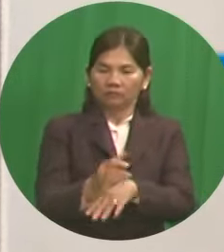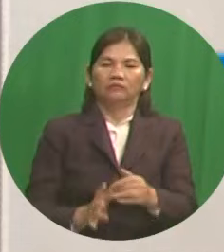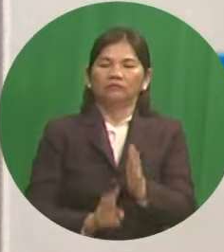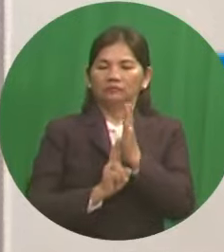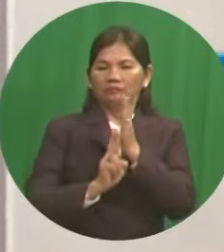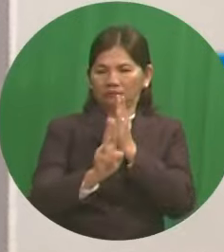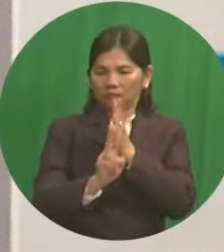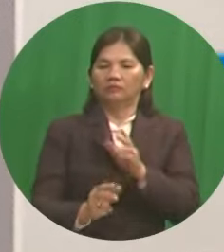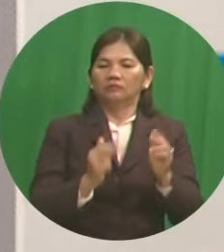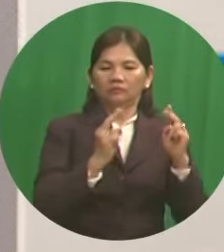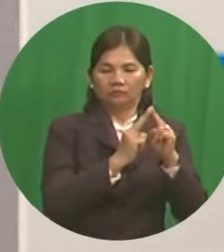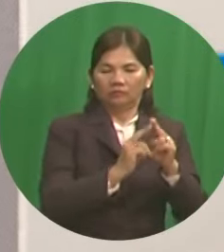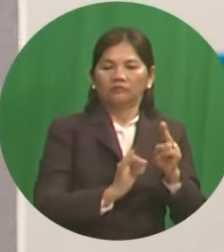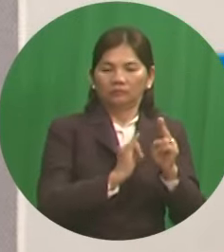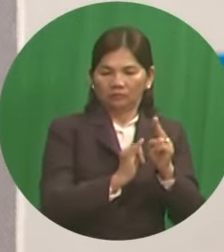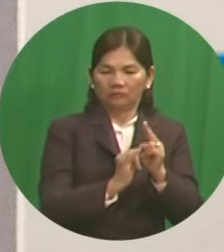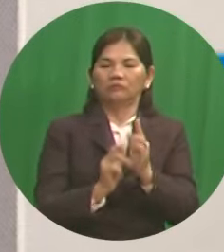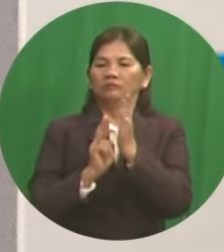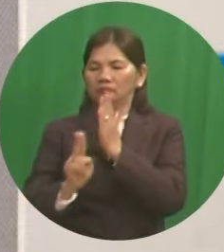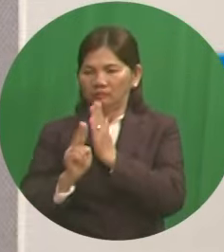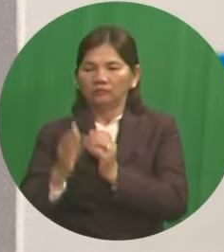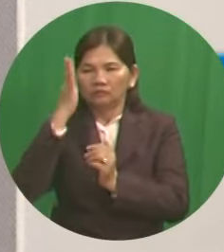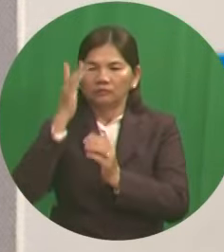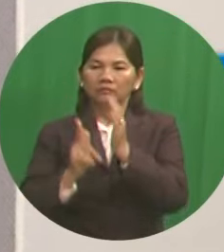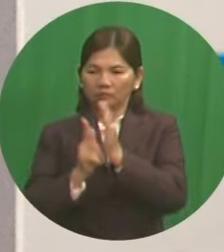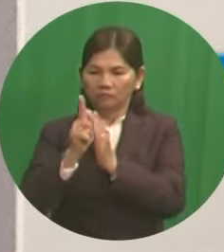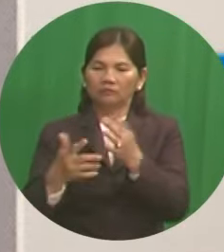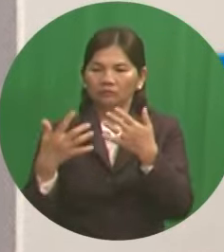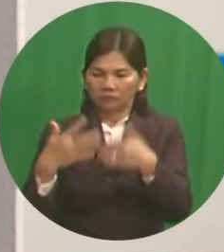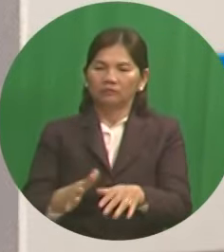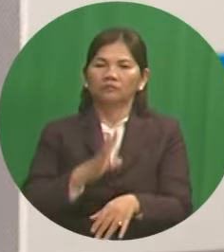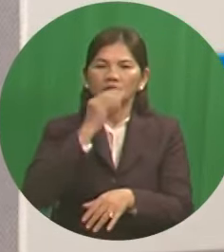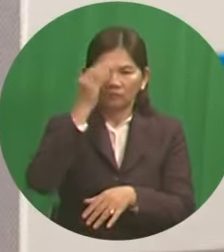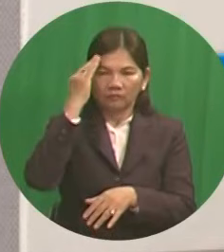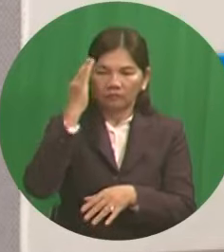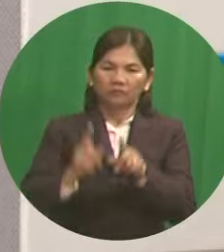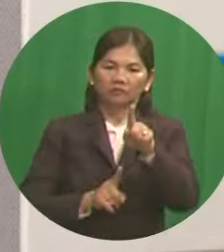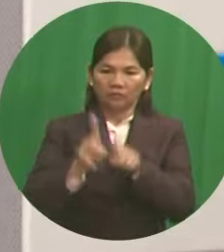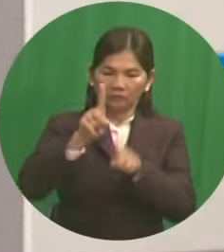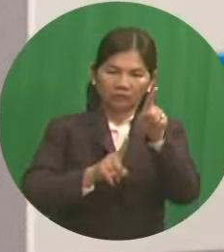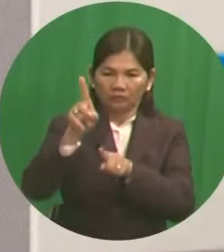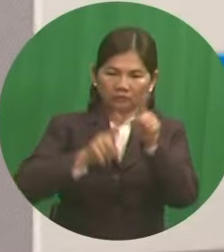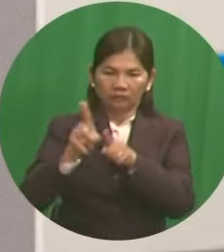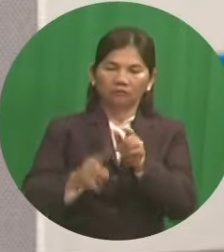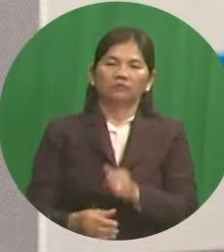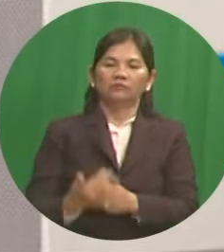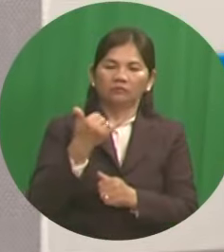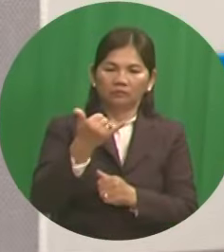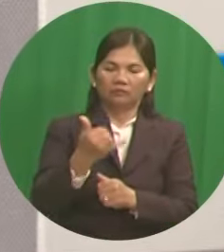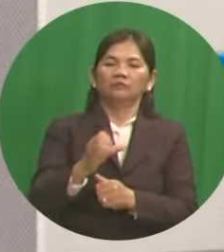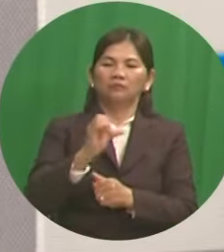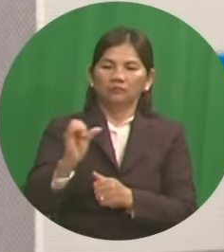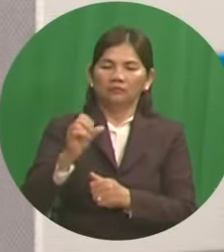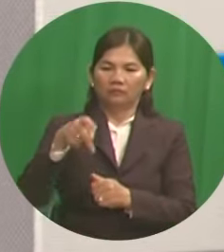ភាគអេសានពីទីក្រុងចាងយុនភាគអាគ្នេយ៍ប្រទេសកូរ៉េខាងជើងពួកគេបាននិយាយថាកម្ពុជាទី1បានហោះបានចម្ងាយ600គីឡូ